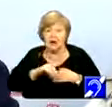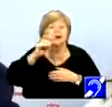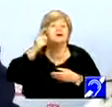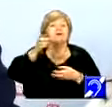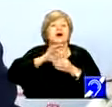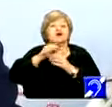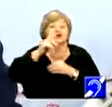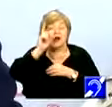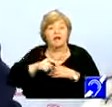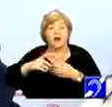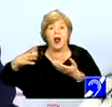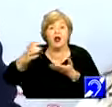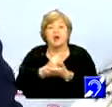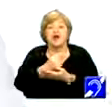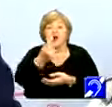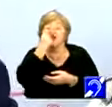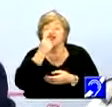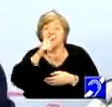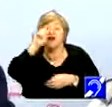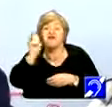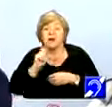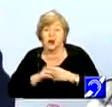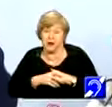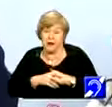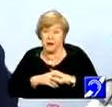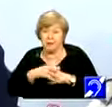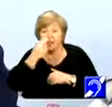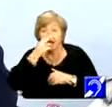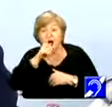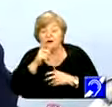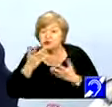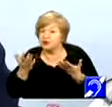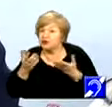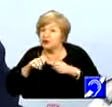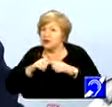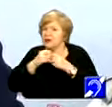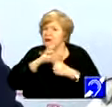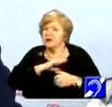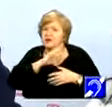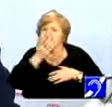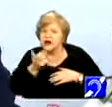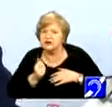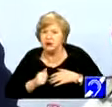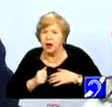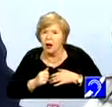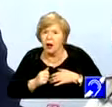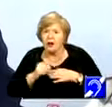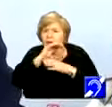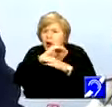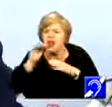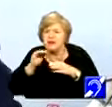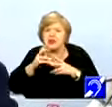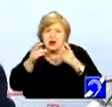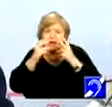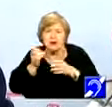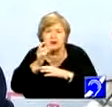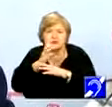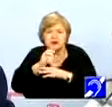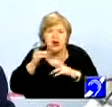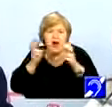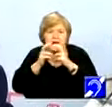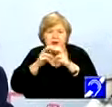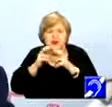măsură trebuie luată cu data de 1 februarie. Am văzut ce s-a întâmplat în Franța cu plafonarea prețurilor la energie la